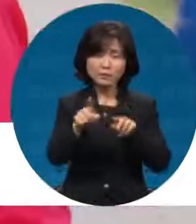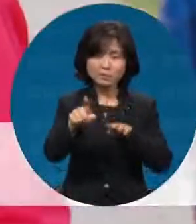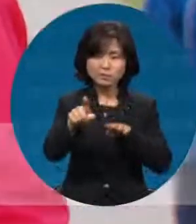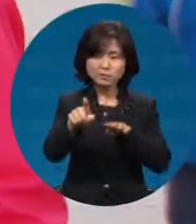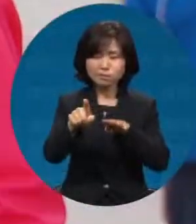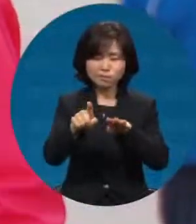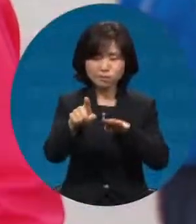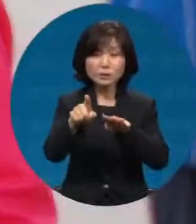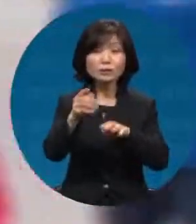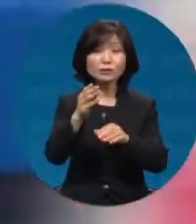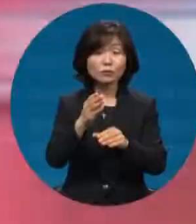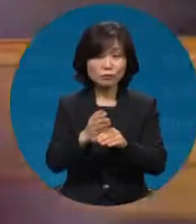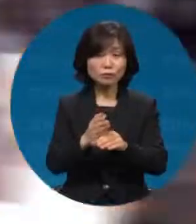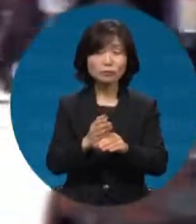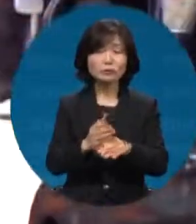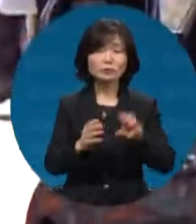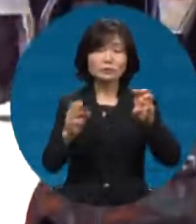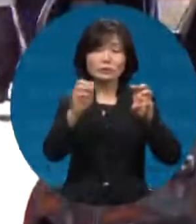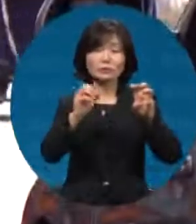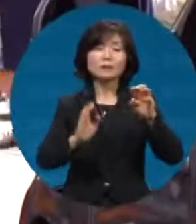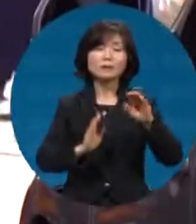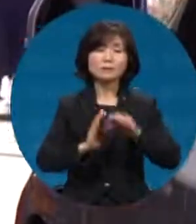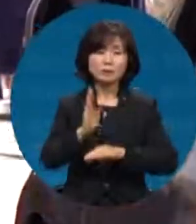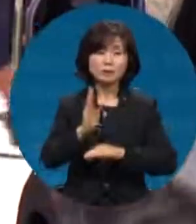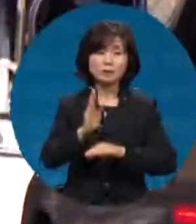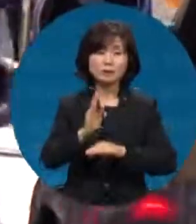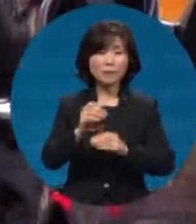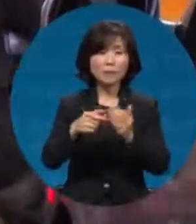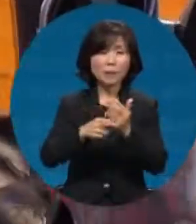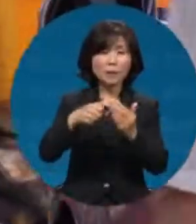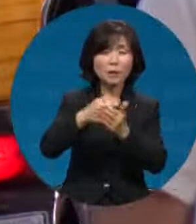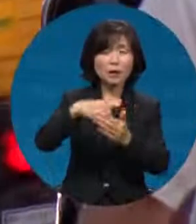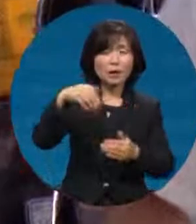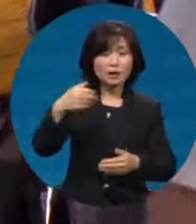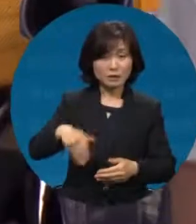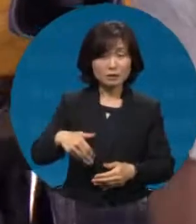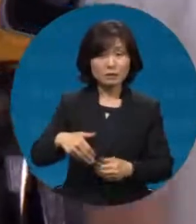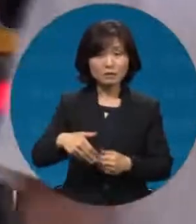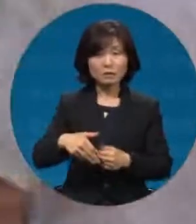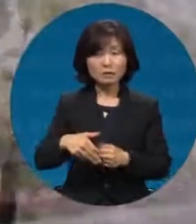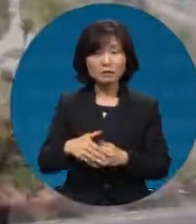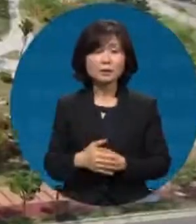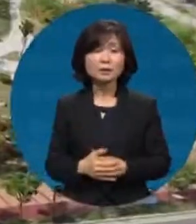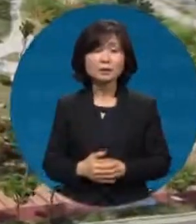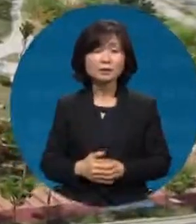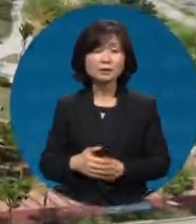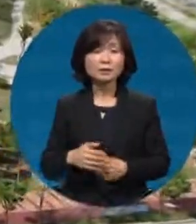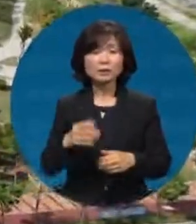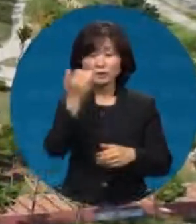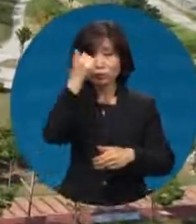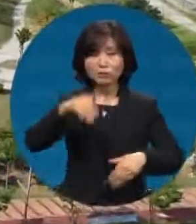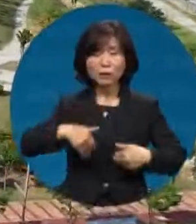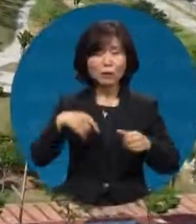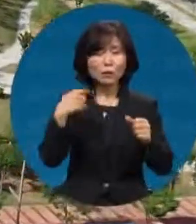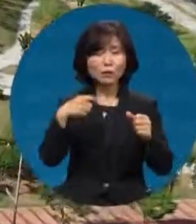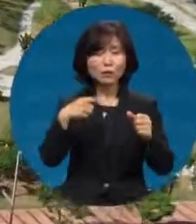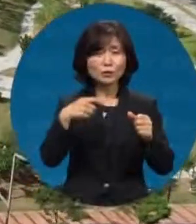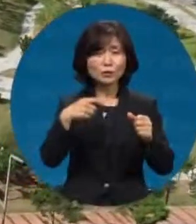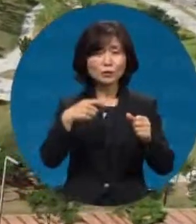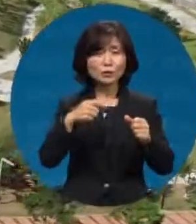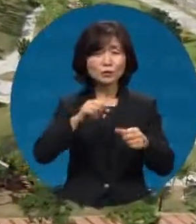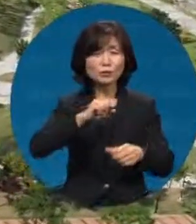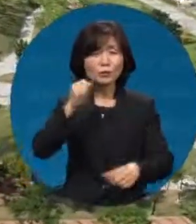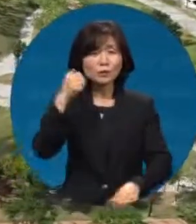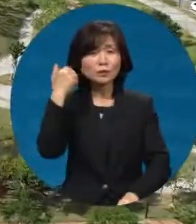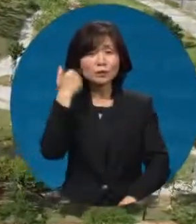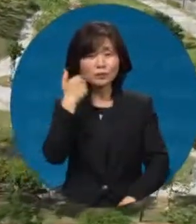있습니다 30% 가 넘는 부동층 에 표심이 변수로 떠오른 가운데 누가 충남 교육을 이끌어 갈 적임자로